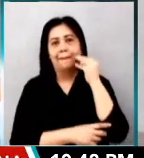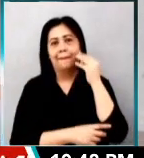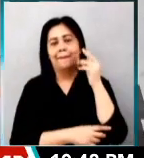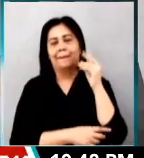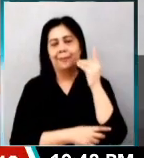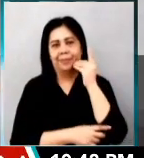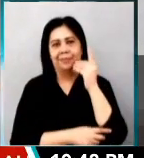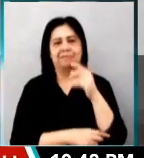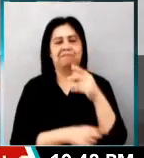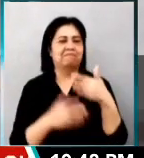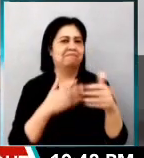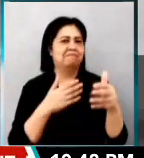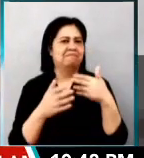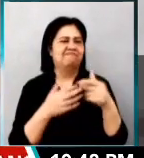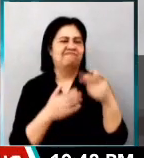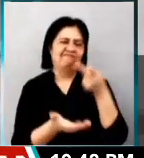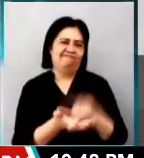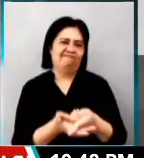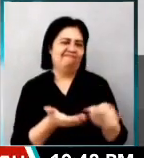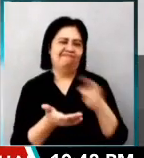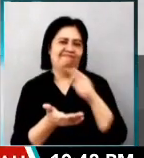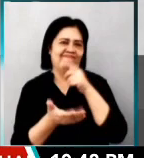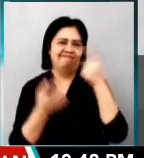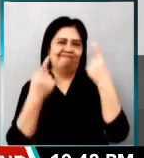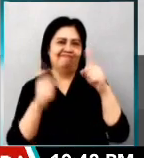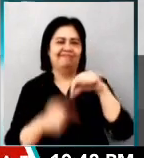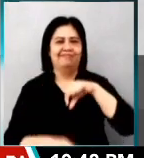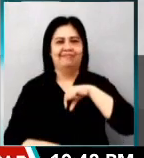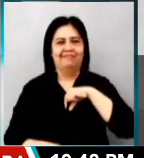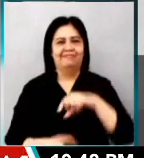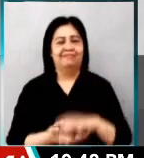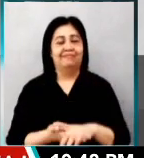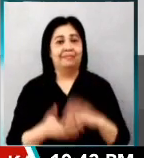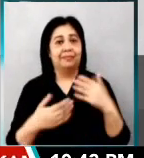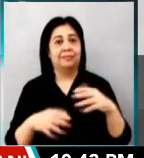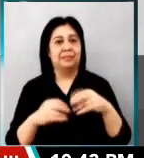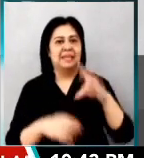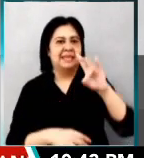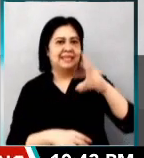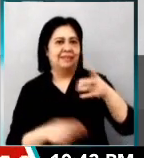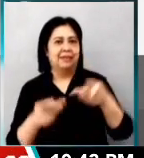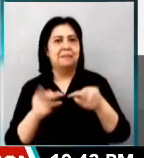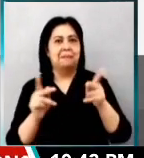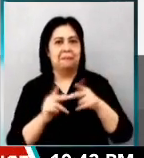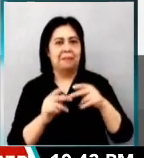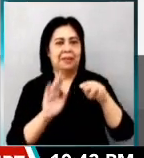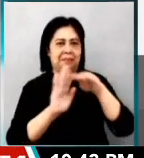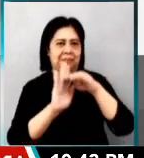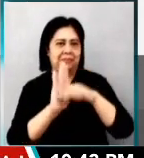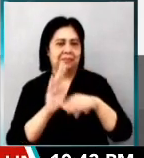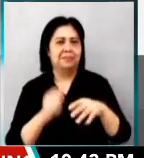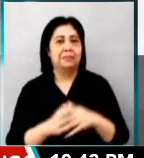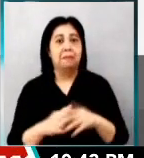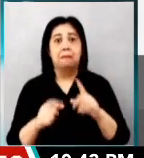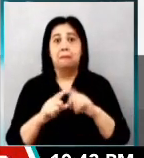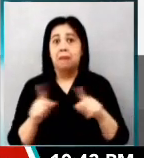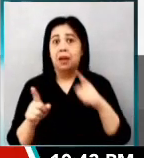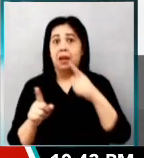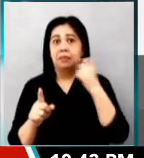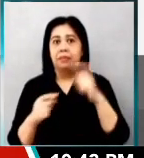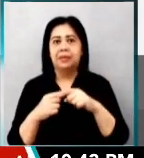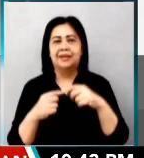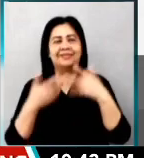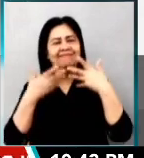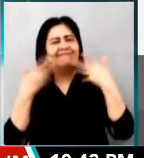ng pagkabigo niyang maiuwi ang medalya. Nagtapos sa 7th place si Marjeline. Pero dahil sa sunshine at